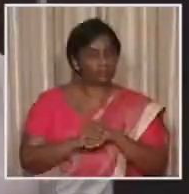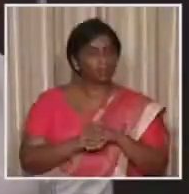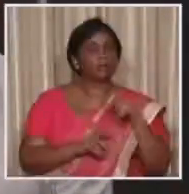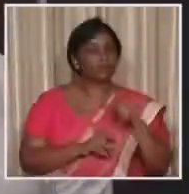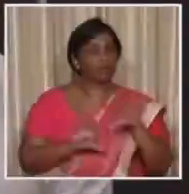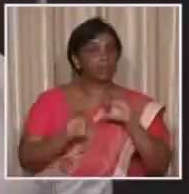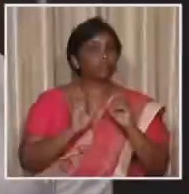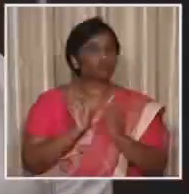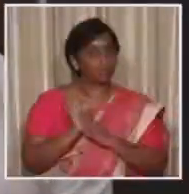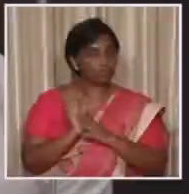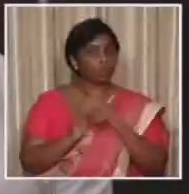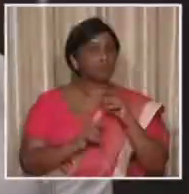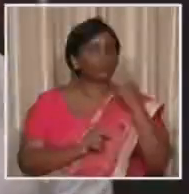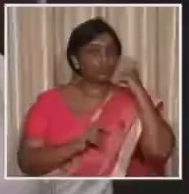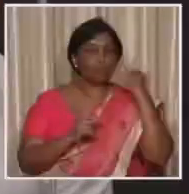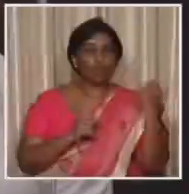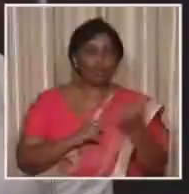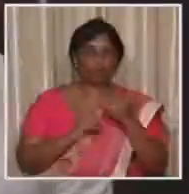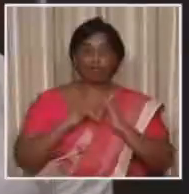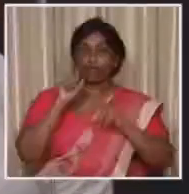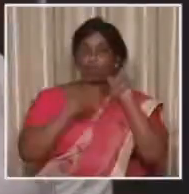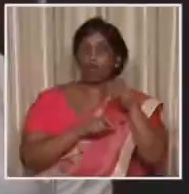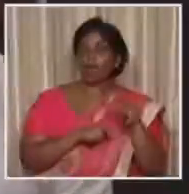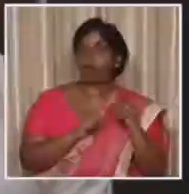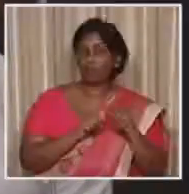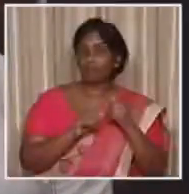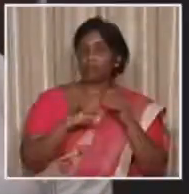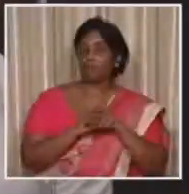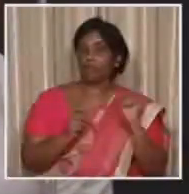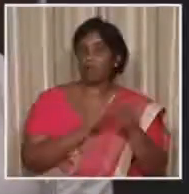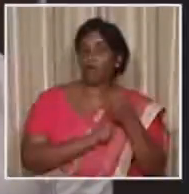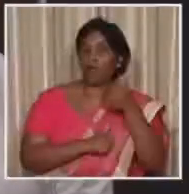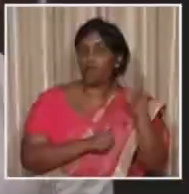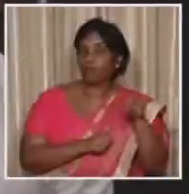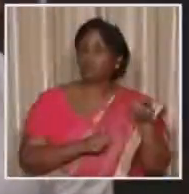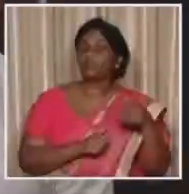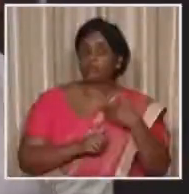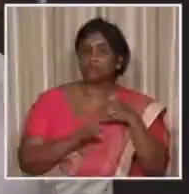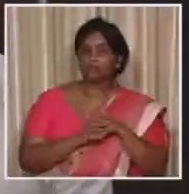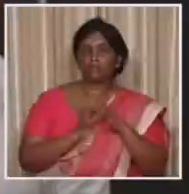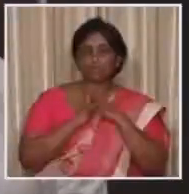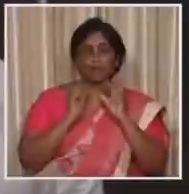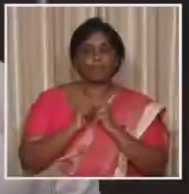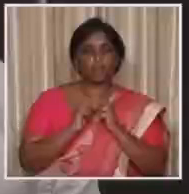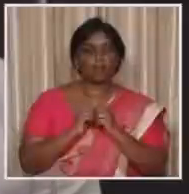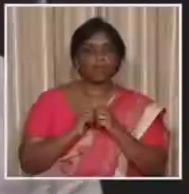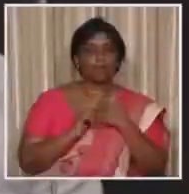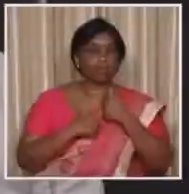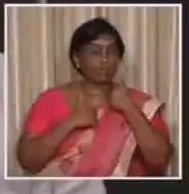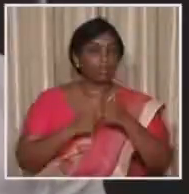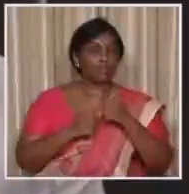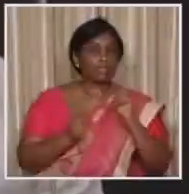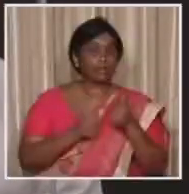ඒ සිලෙක්ෂන් කමිටියතෝට ඒගොල්ලන් දන්නවා නූතන වශයෙන් ක්‍රීඩකයෝ කවුද අලුතෙන් ගහන්නේ, කවුද හොඳ ක්‍රීඩකයෝ ඉන්නේ. අපේ තියෙන ලොකුම ප්‍රශ්නේ තමයි අපේ ක්වොලිටි ඔෆ් ක්‍රිකට්